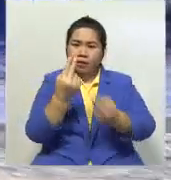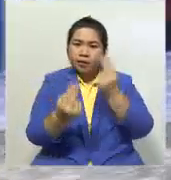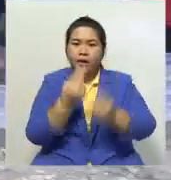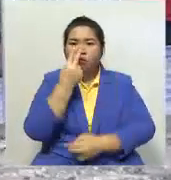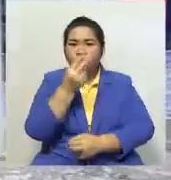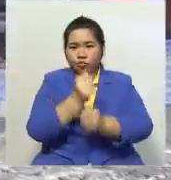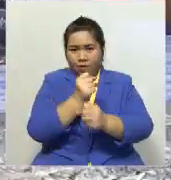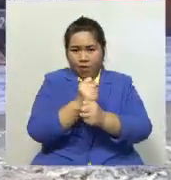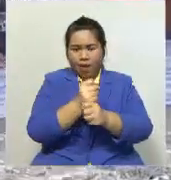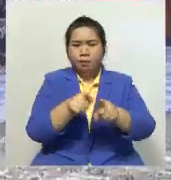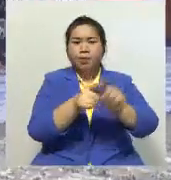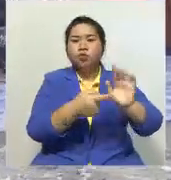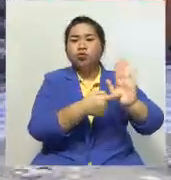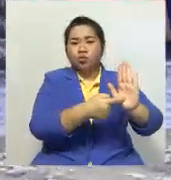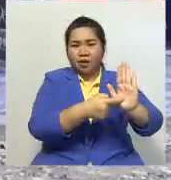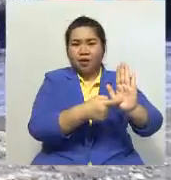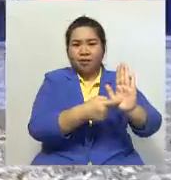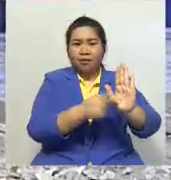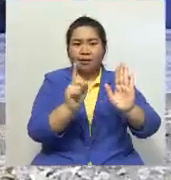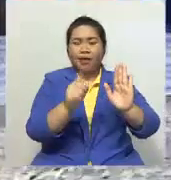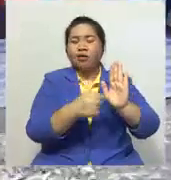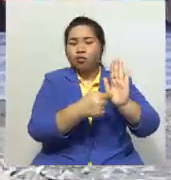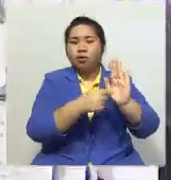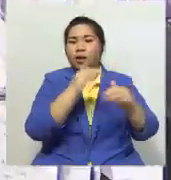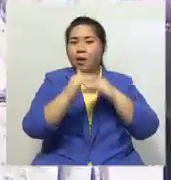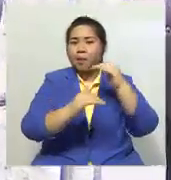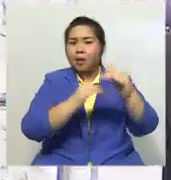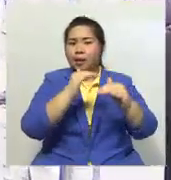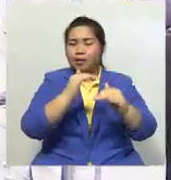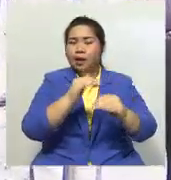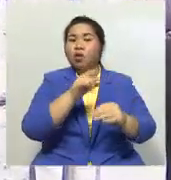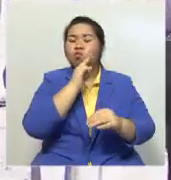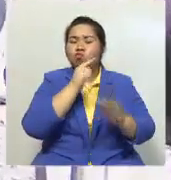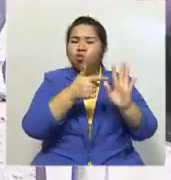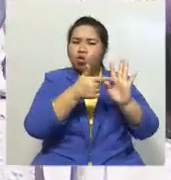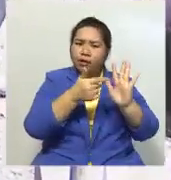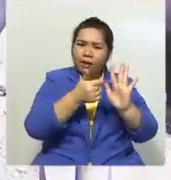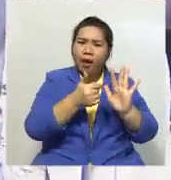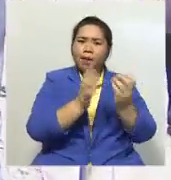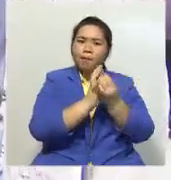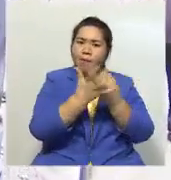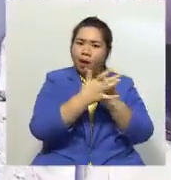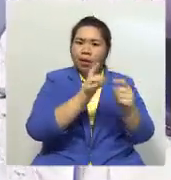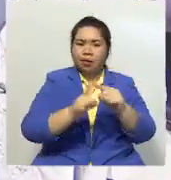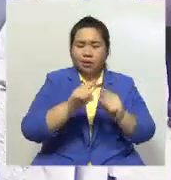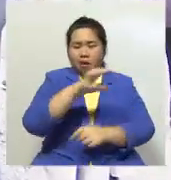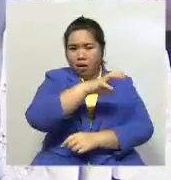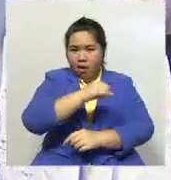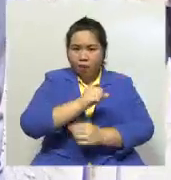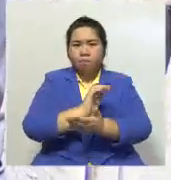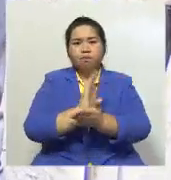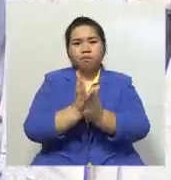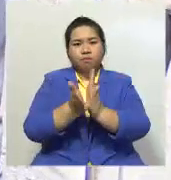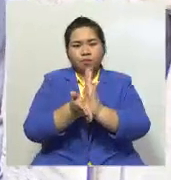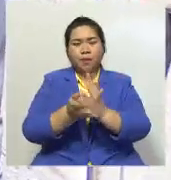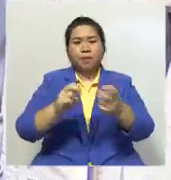ที่นี่ถือว่าเป็นโมเดลเป็นต้นแบบนะคะสำหรับการพัฒนาแพทย์แผนไทยเป็นหนึ่งแพทย์ทางเลือกให้กับประชาชนให้สามารถที่จะแก้ไขปัญ